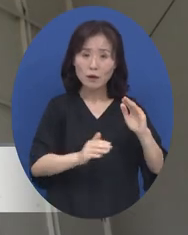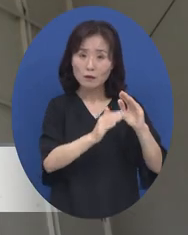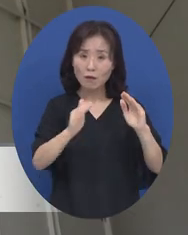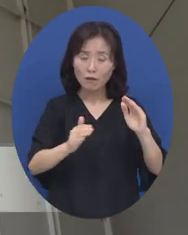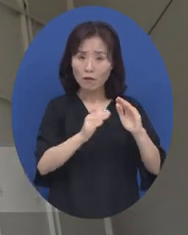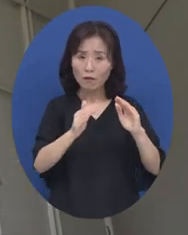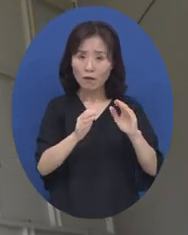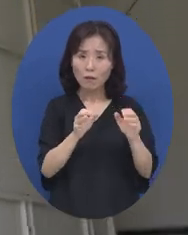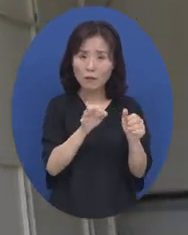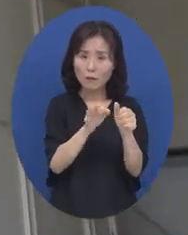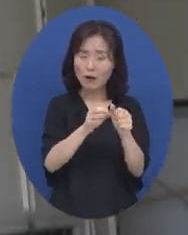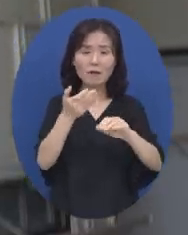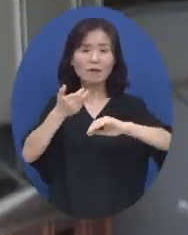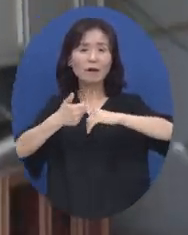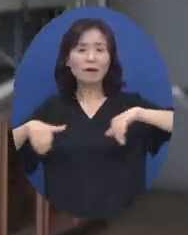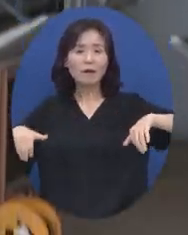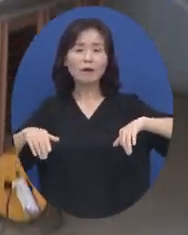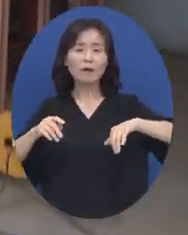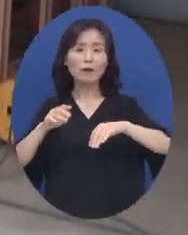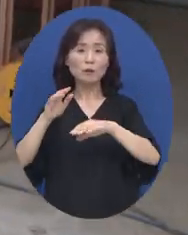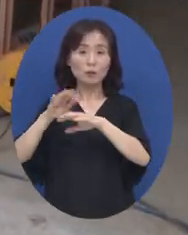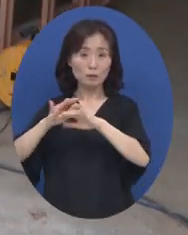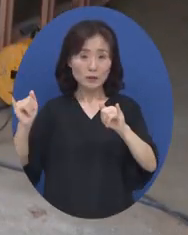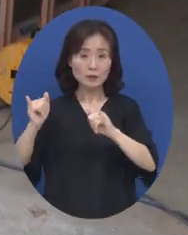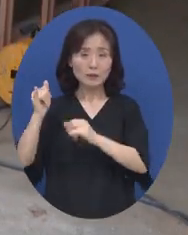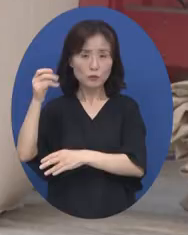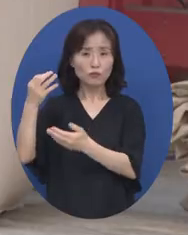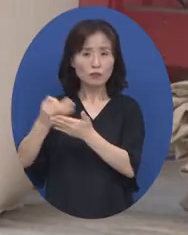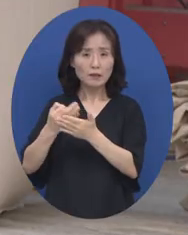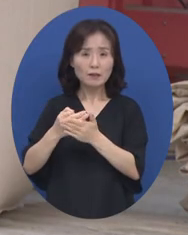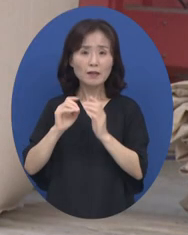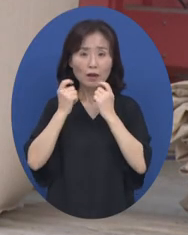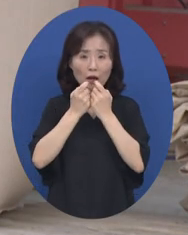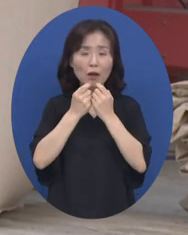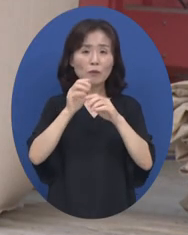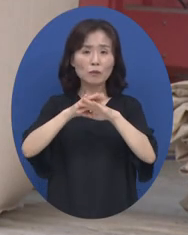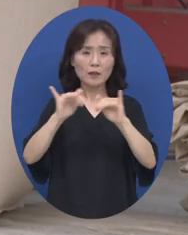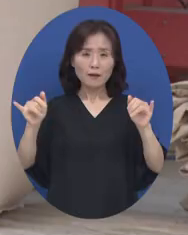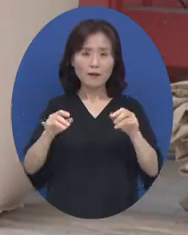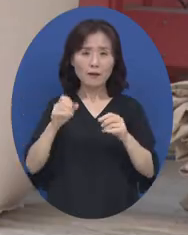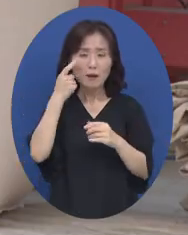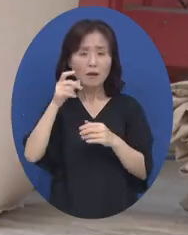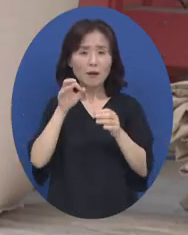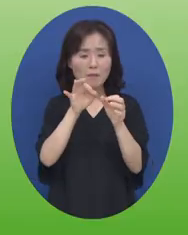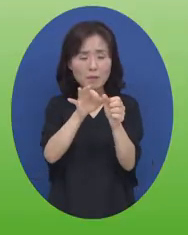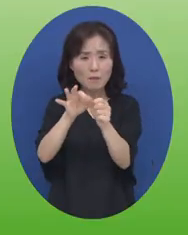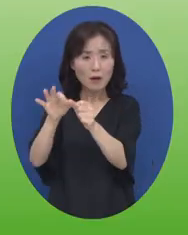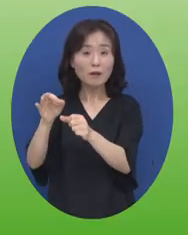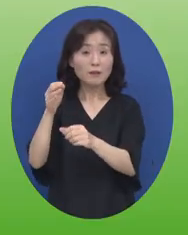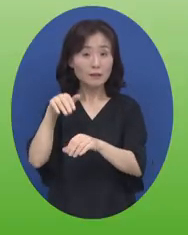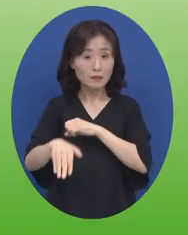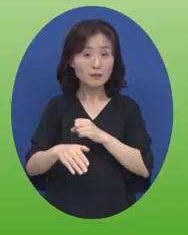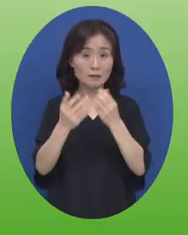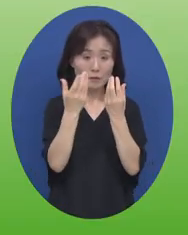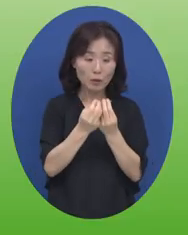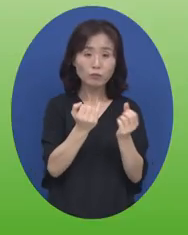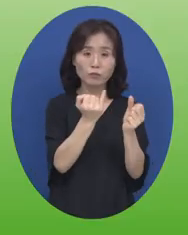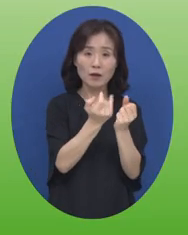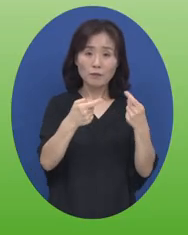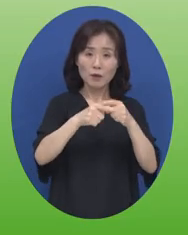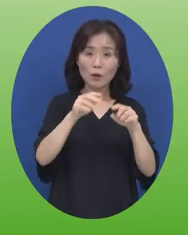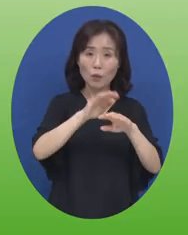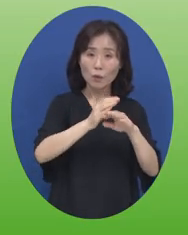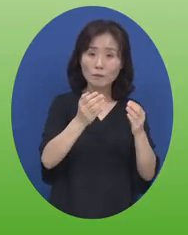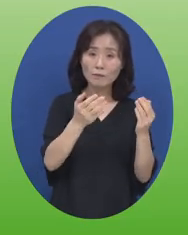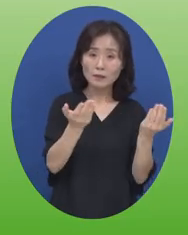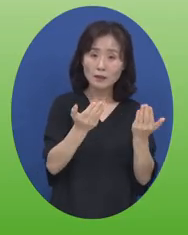받는 놈이 수단과 달리 놈이 기본소득 은 개별 농민의 다달이 일정액을 지급하는 형태입니다 예를 들어 부부가 함께 농사를